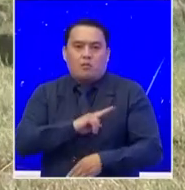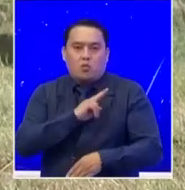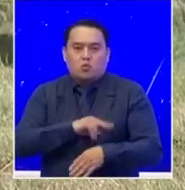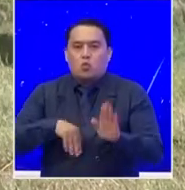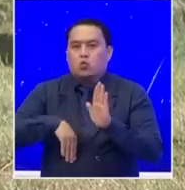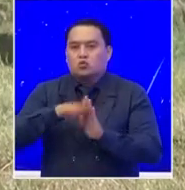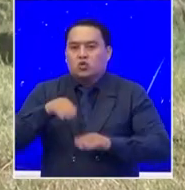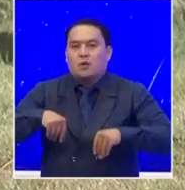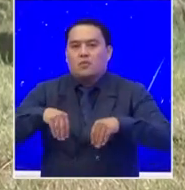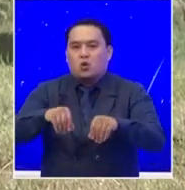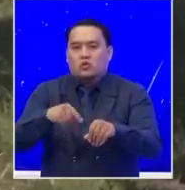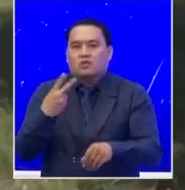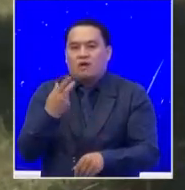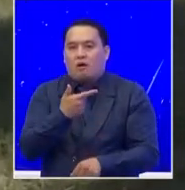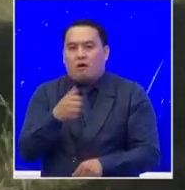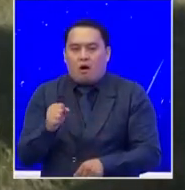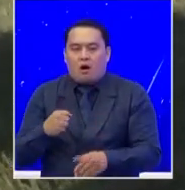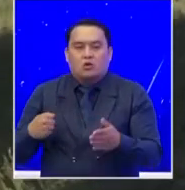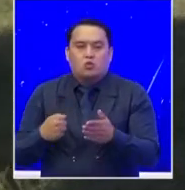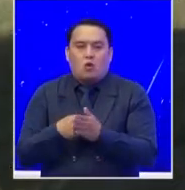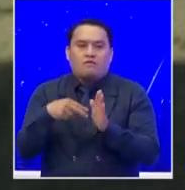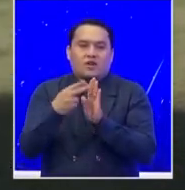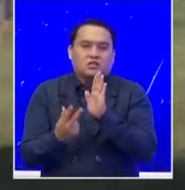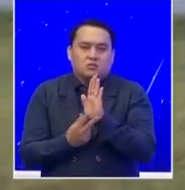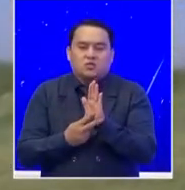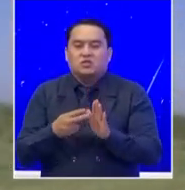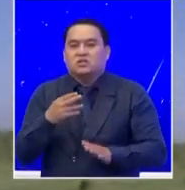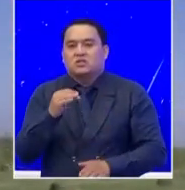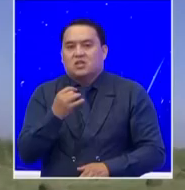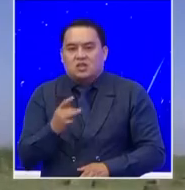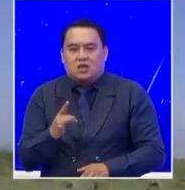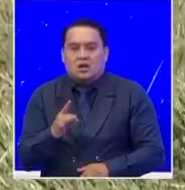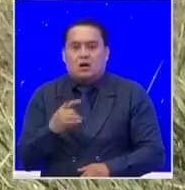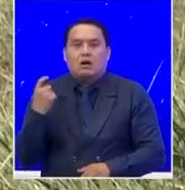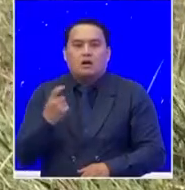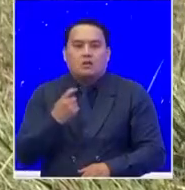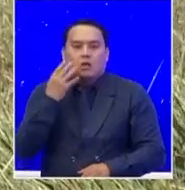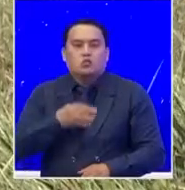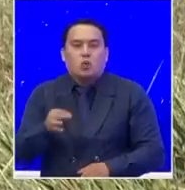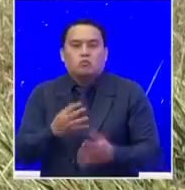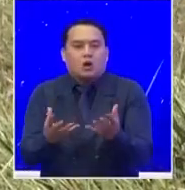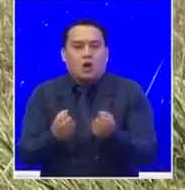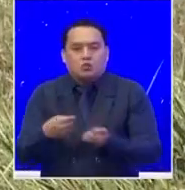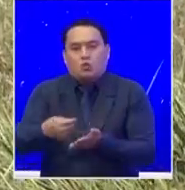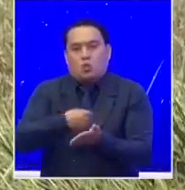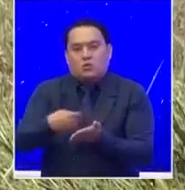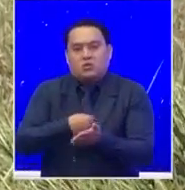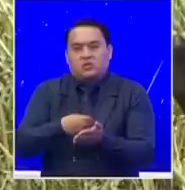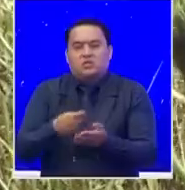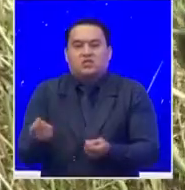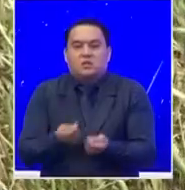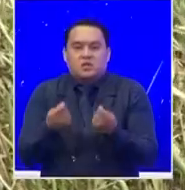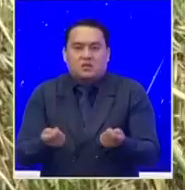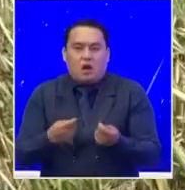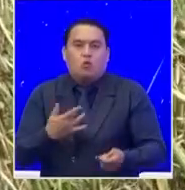улучшению посевов многолетних трав, урожай может доходить до 8 центнеров с гектара. Крестьянские хозяйства Алматинской области получают субсидии на семена и